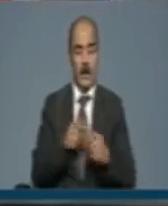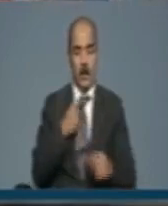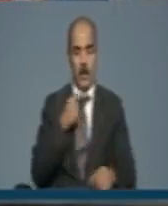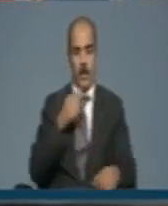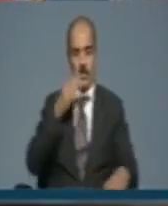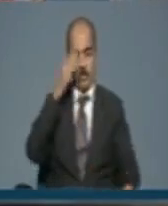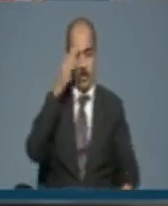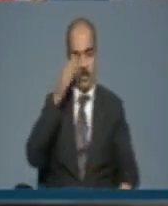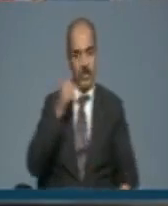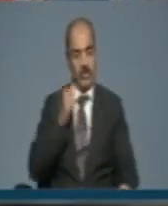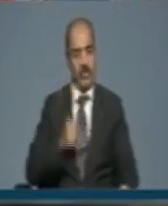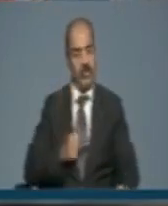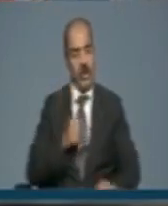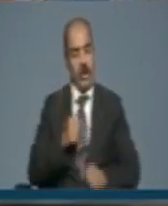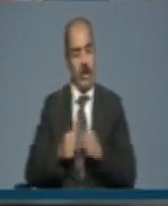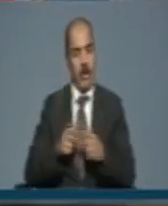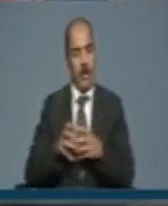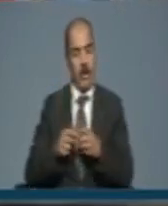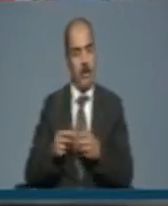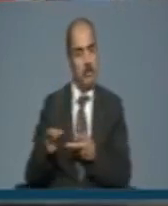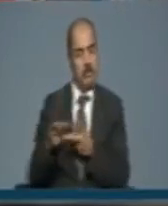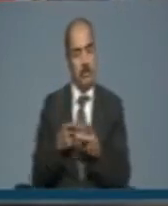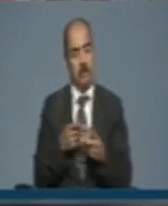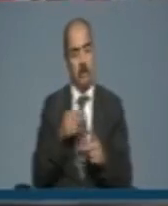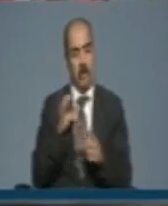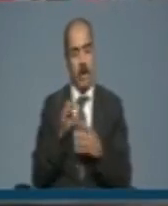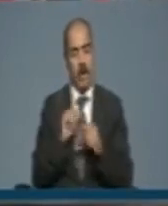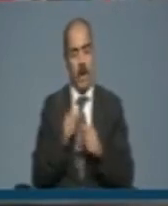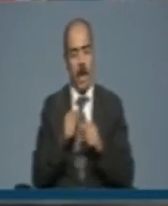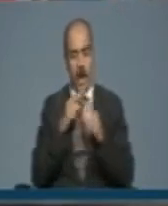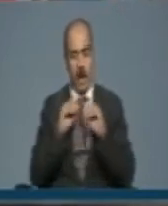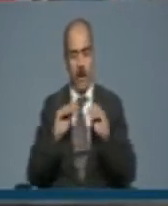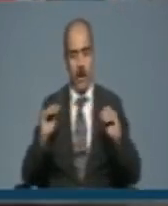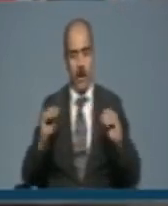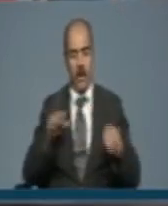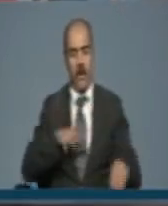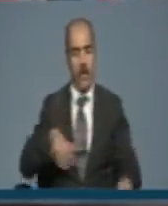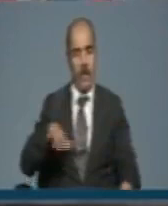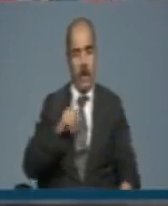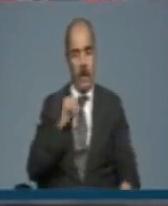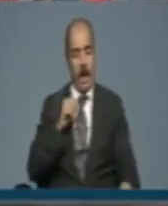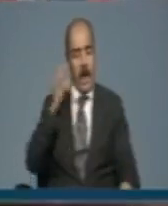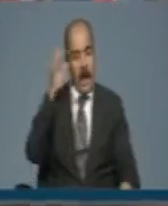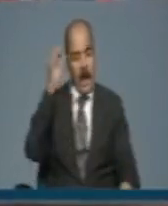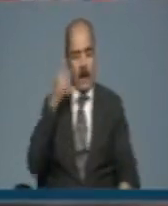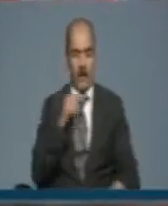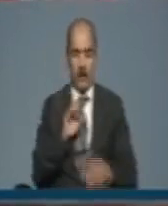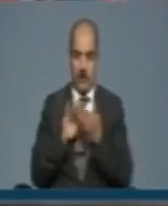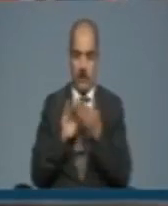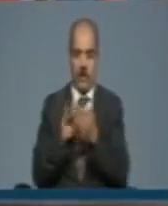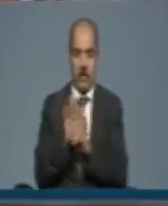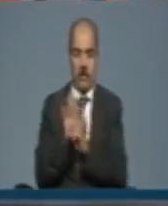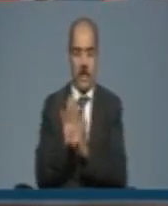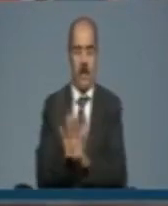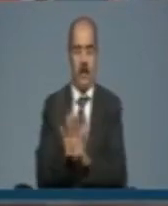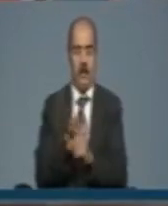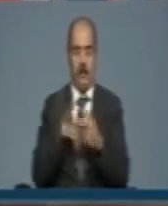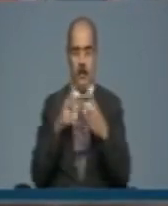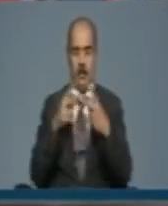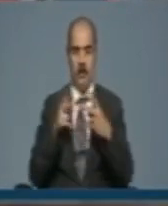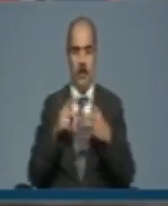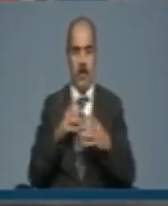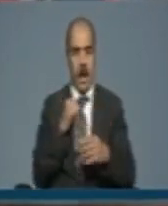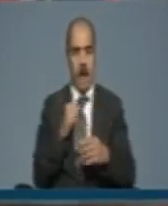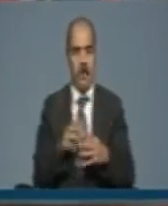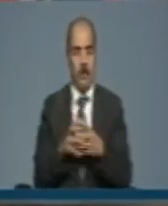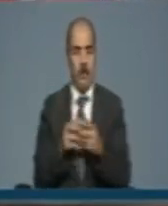كل أدنى أبدأ بأن أقول لكم الجميع بأن كندا تقف معكم وأن كندا أيضا